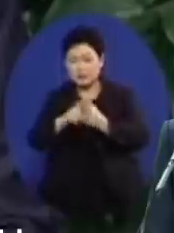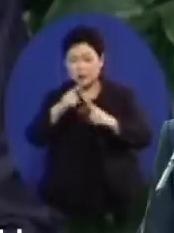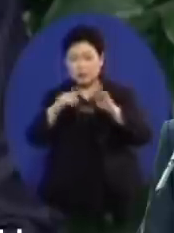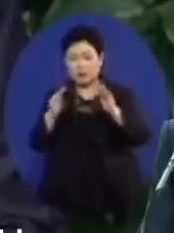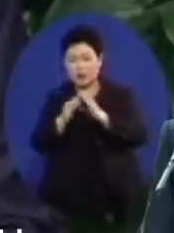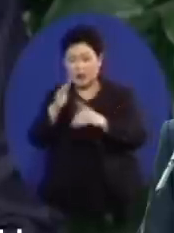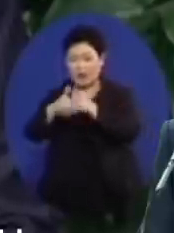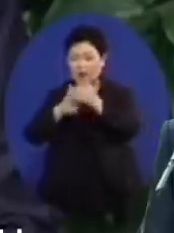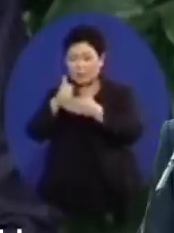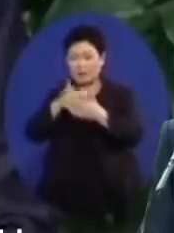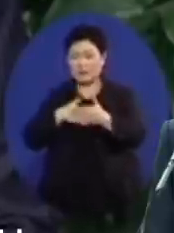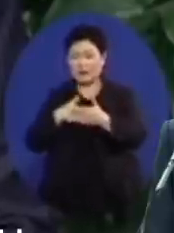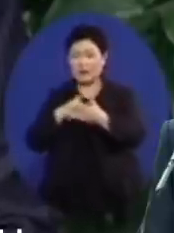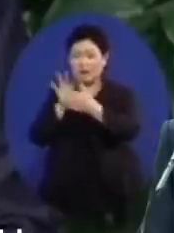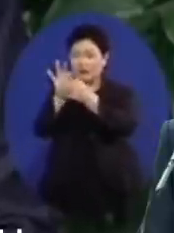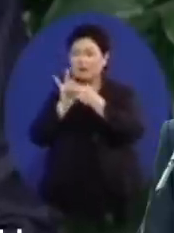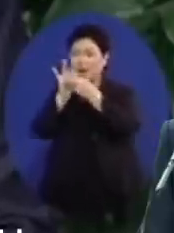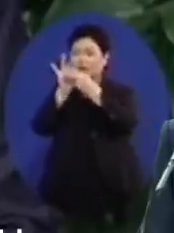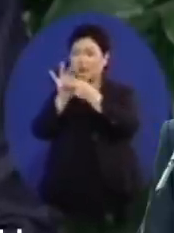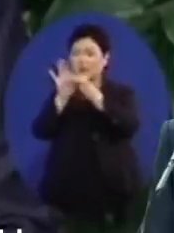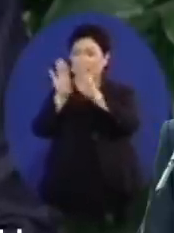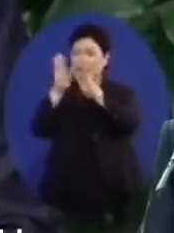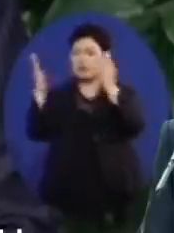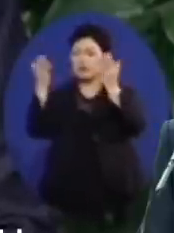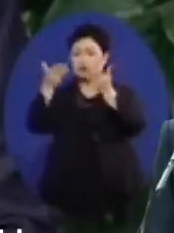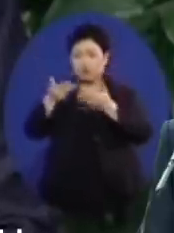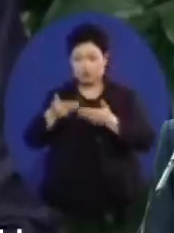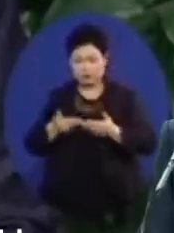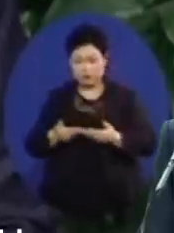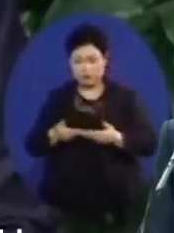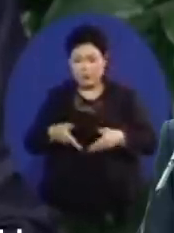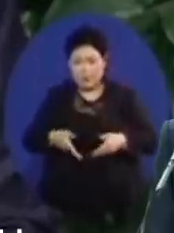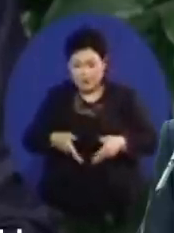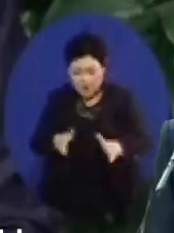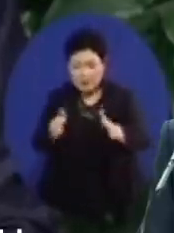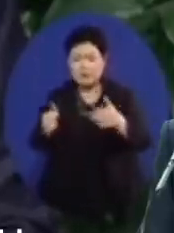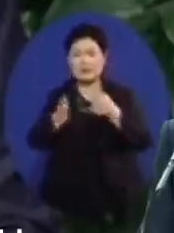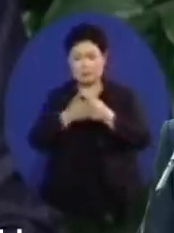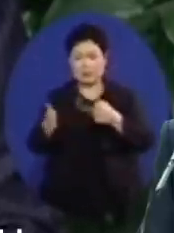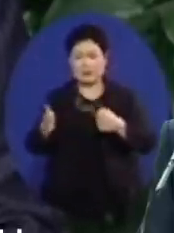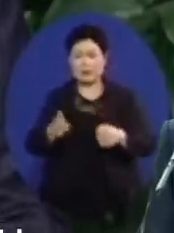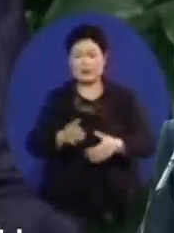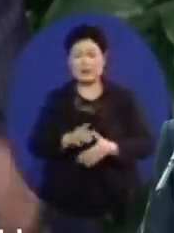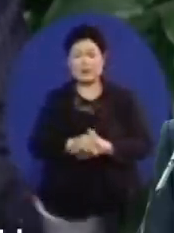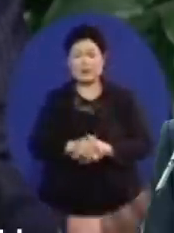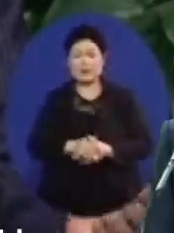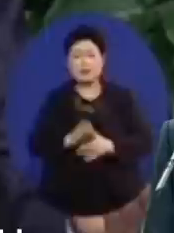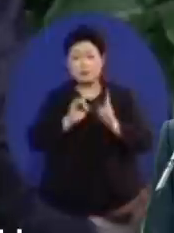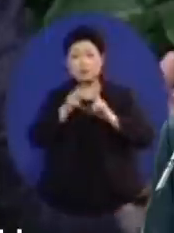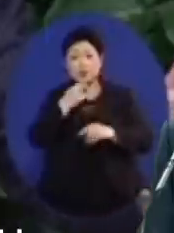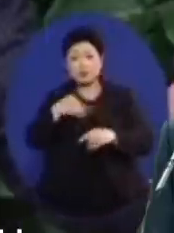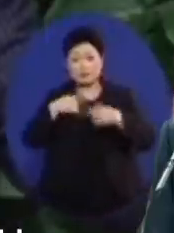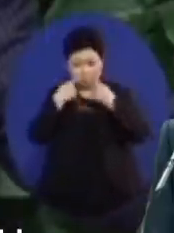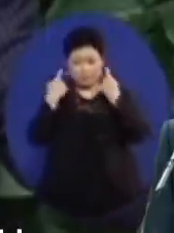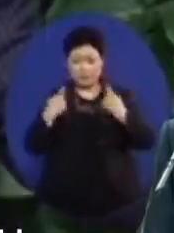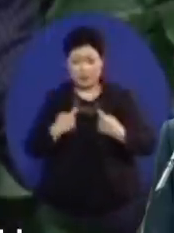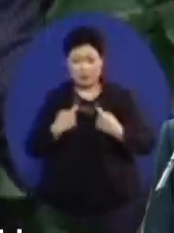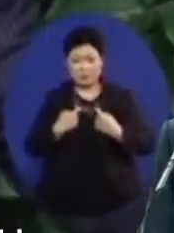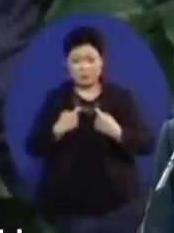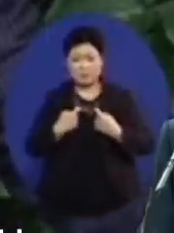나 사이를 열어놓는 길인 것입니다. 물론 내